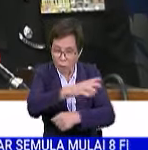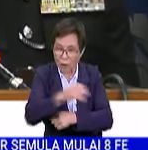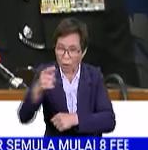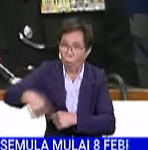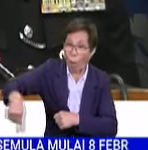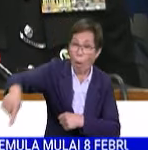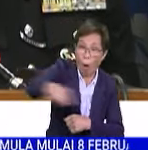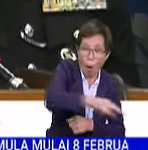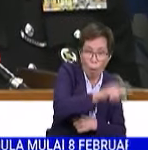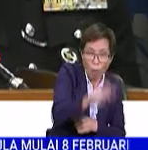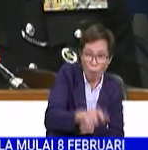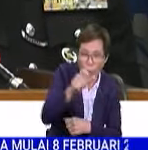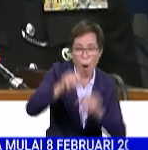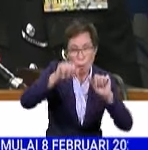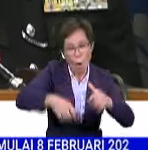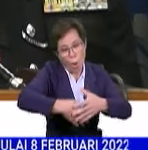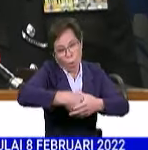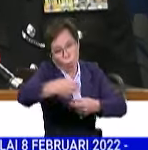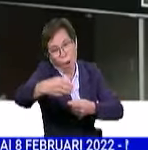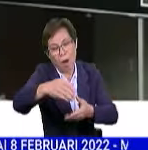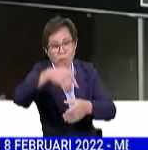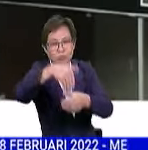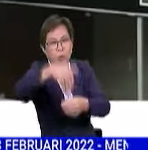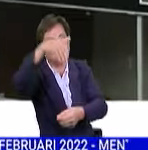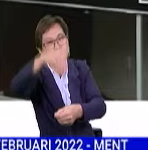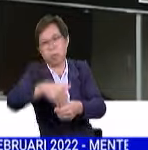boleh keluar mengundi tanpa gangguan.